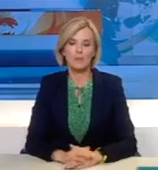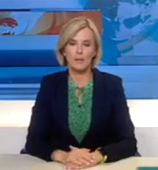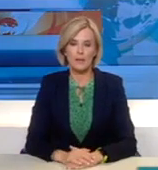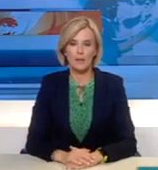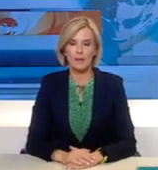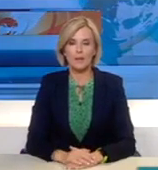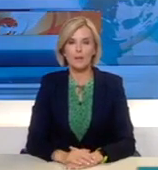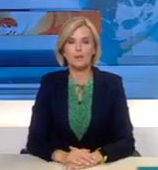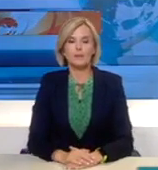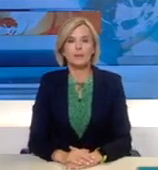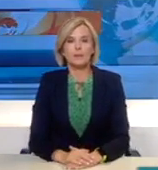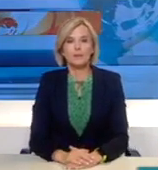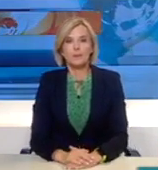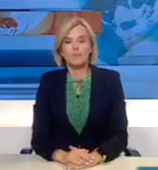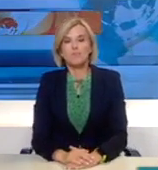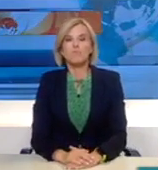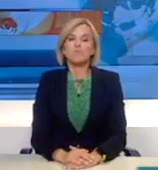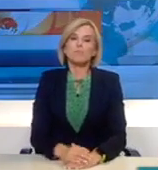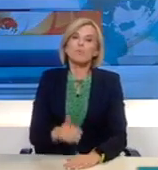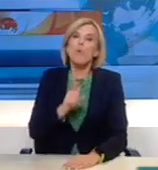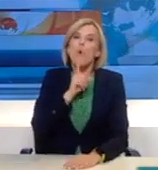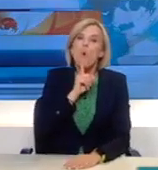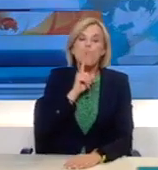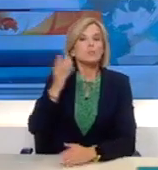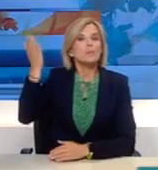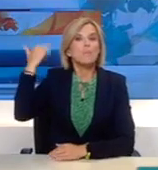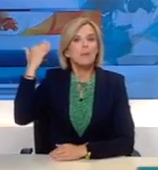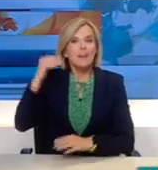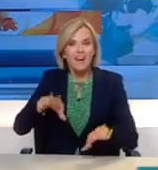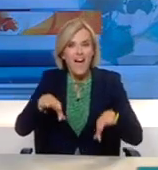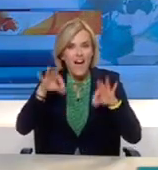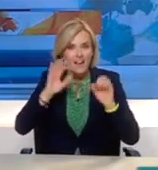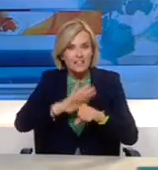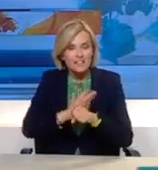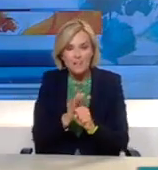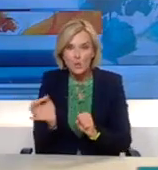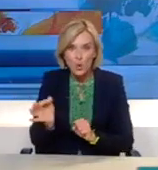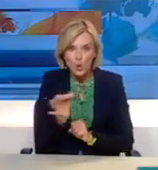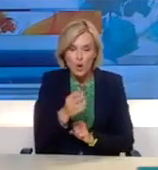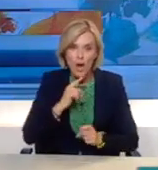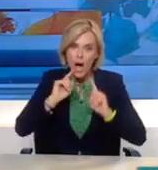Όπως ήταν η απόφαση για να κλείσουν τα σχολεία, βασιζόταν σε κάποια,